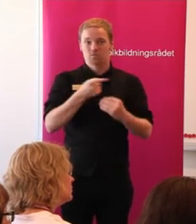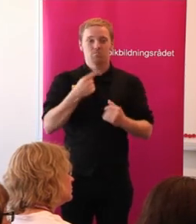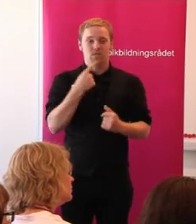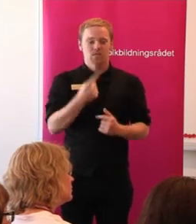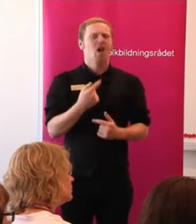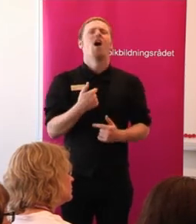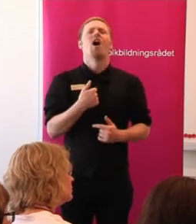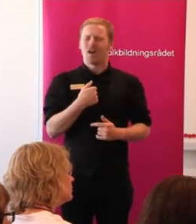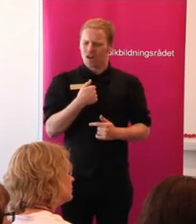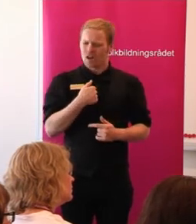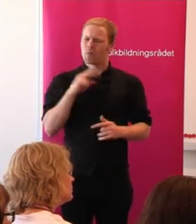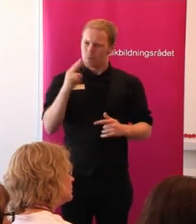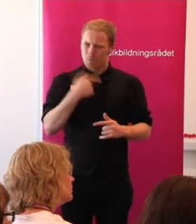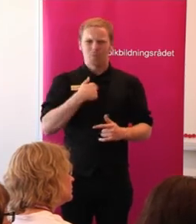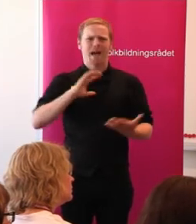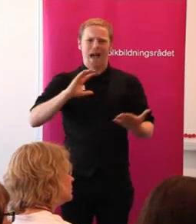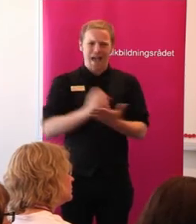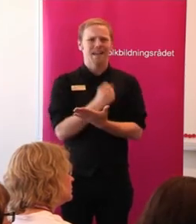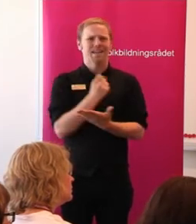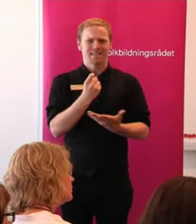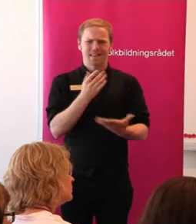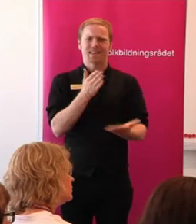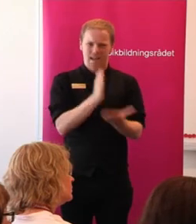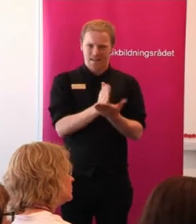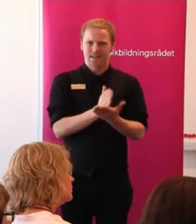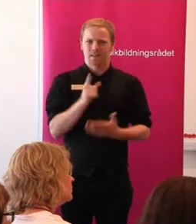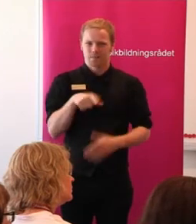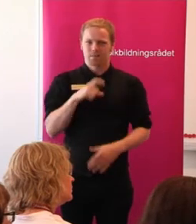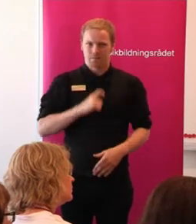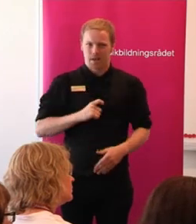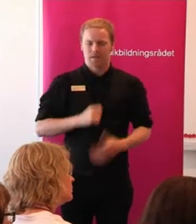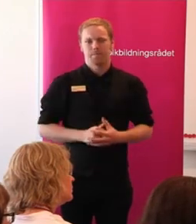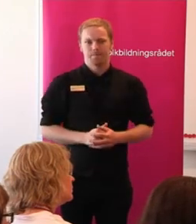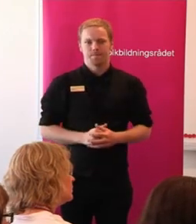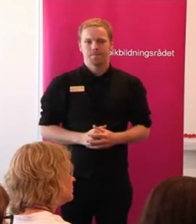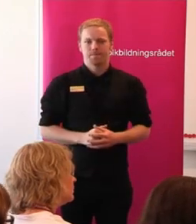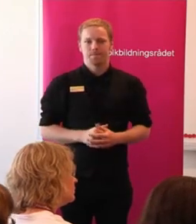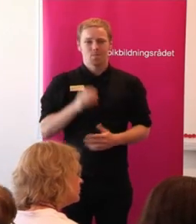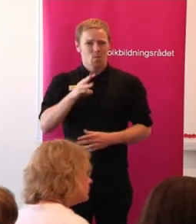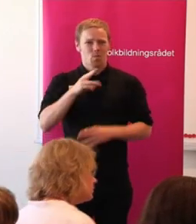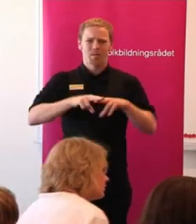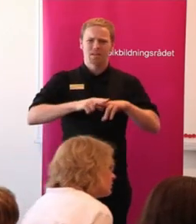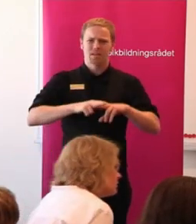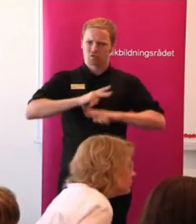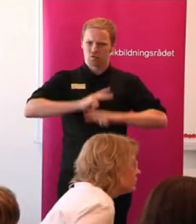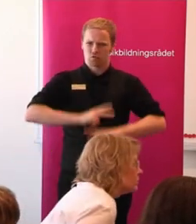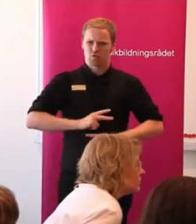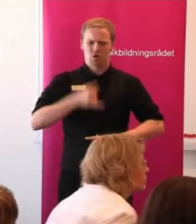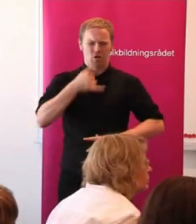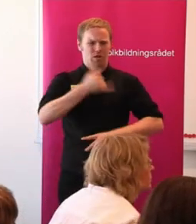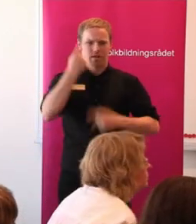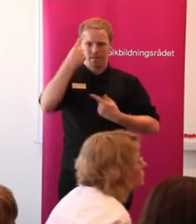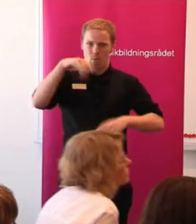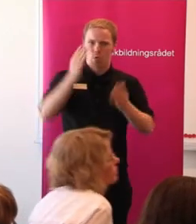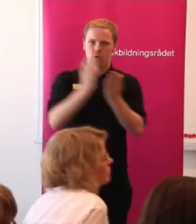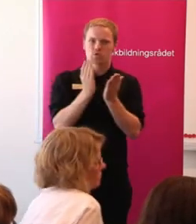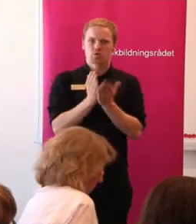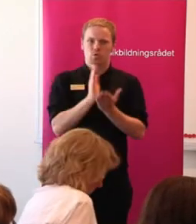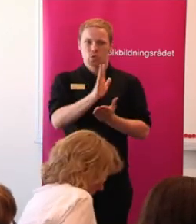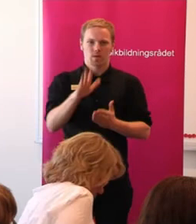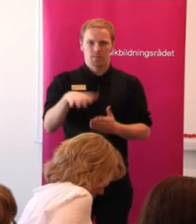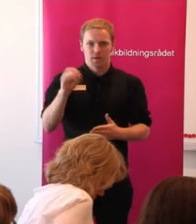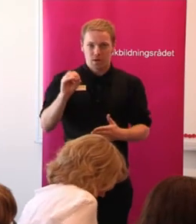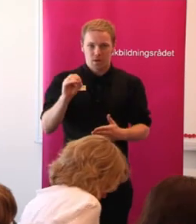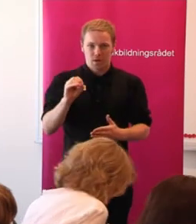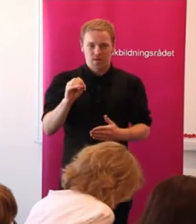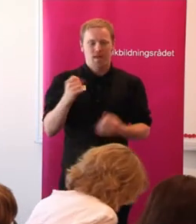hittat rätt nu. Och jag tycker att det som har kommit fram här idag, att när man känner sig trygg då i folkhögskolans miljö, så är det ju viktigt att man kan sen